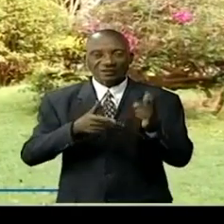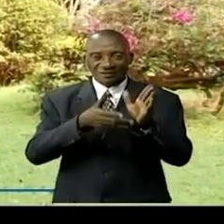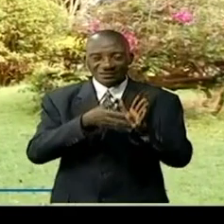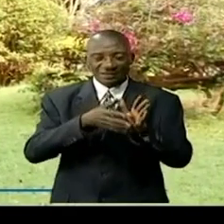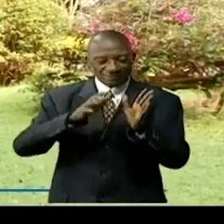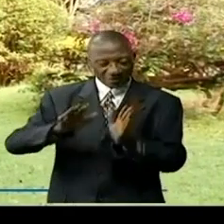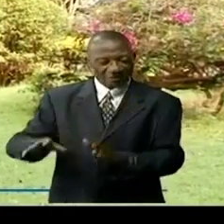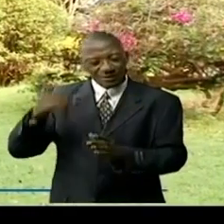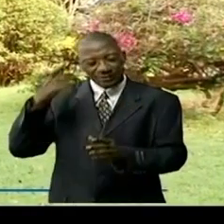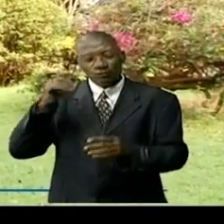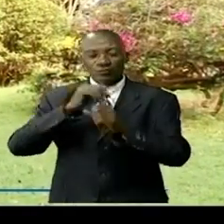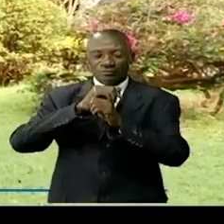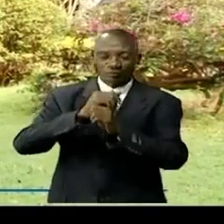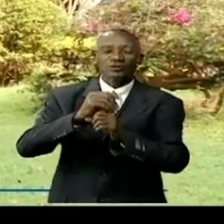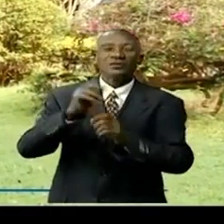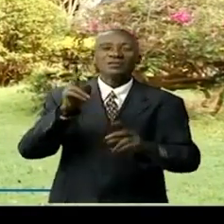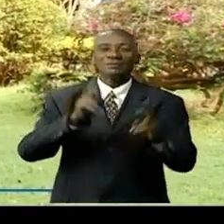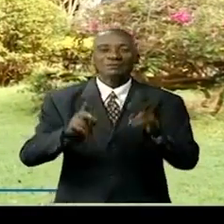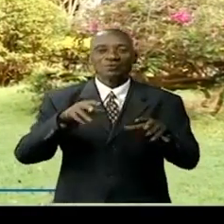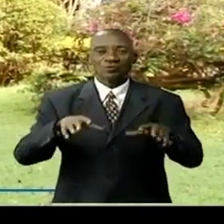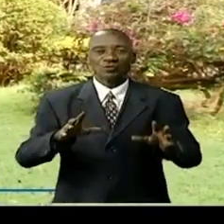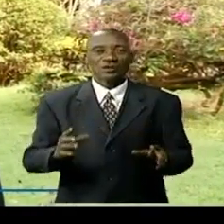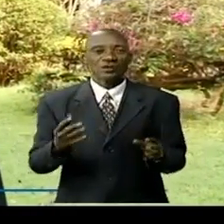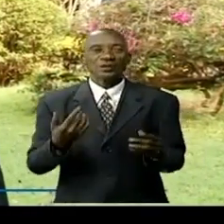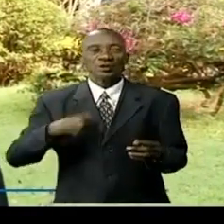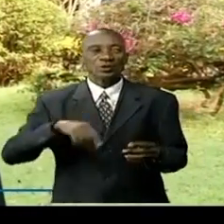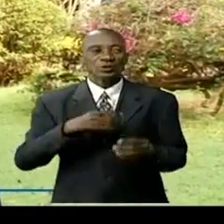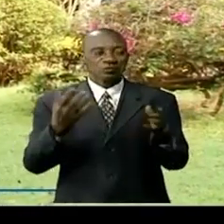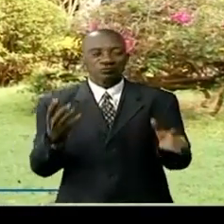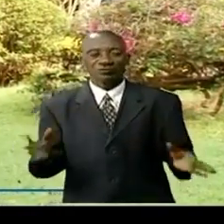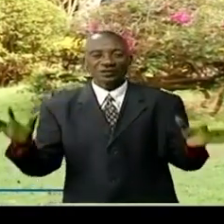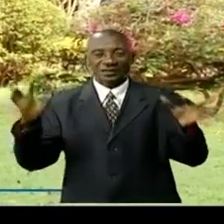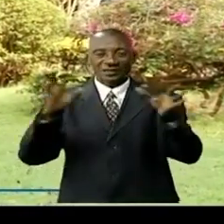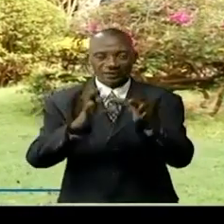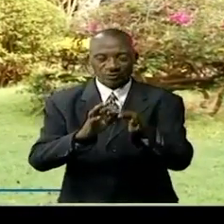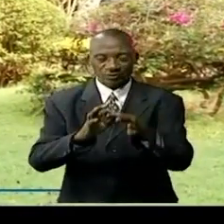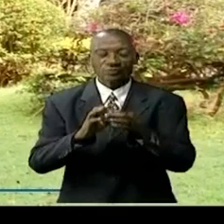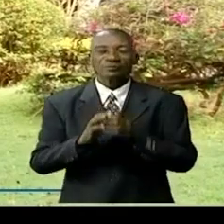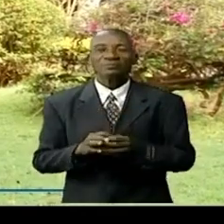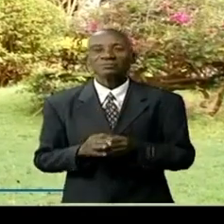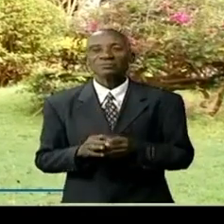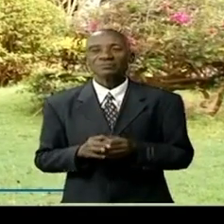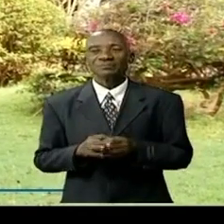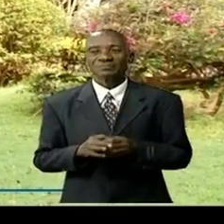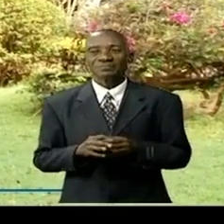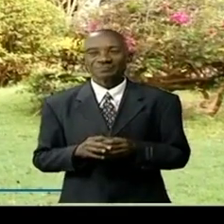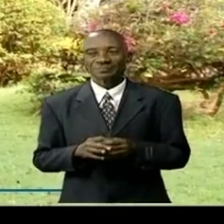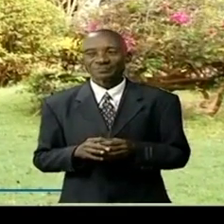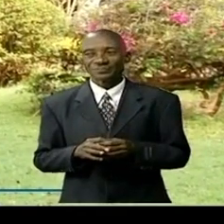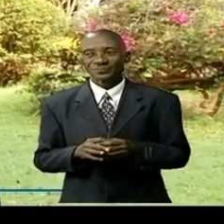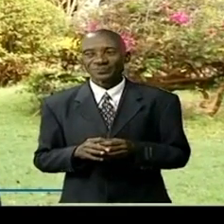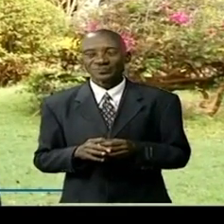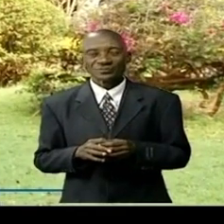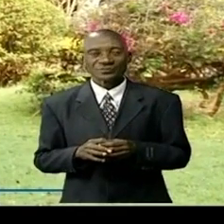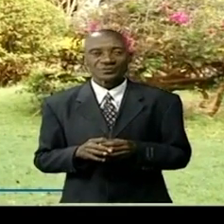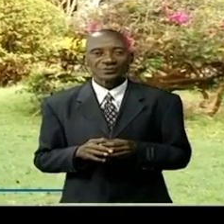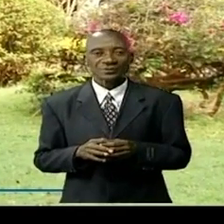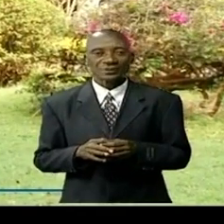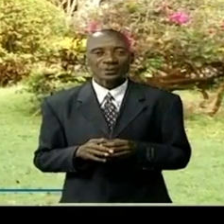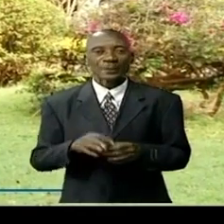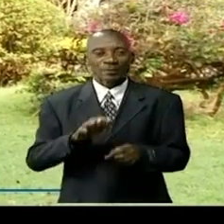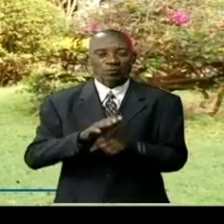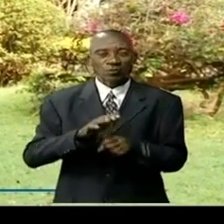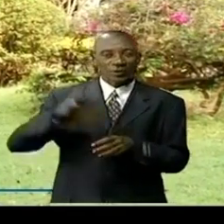agressions. Contre les agressions, parce qu'il y a tant des agressions, il y a tant des étrangers qui viennent dans notre